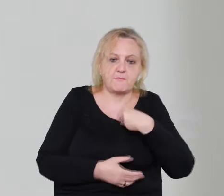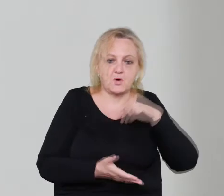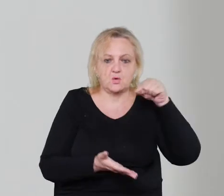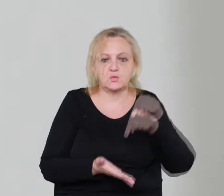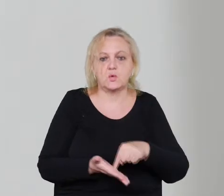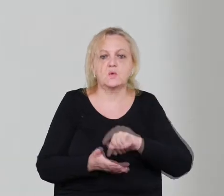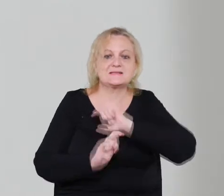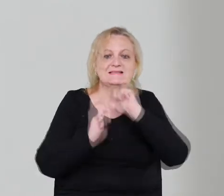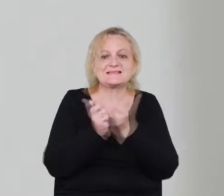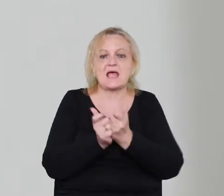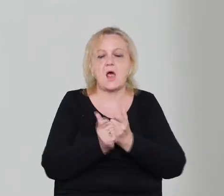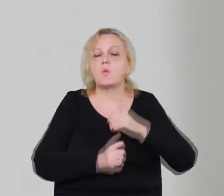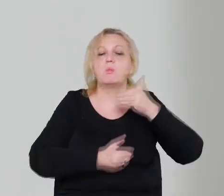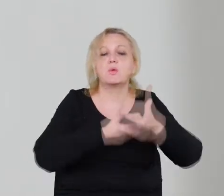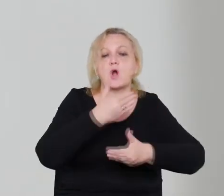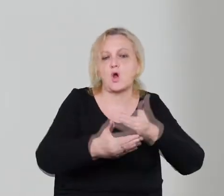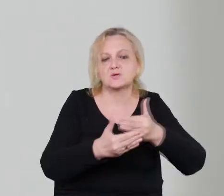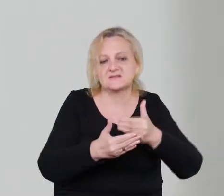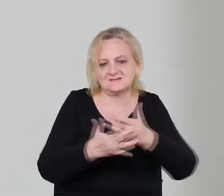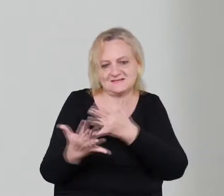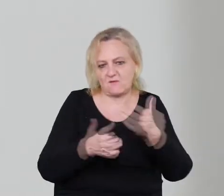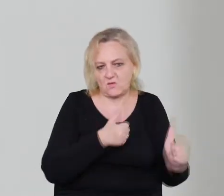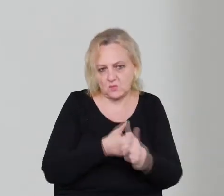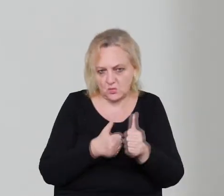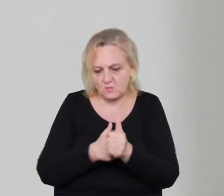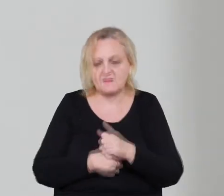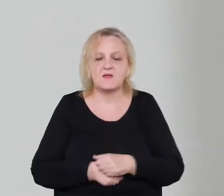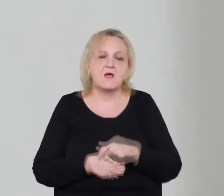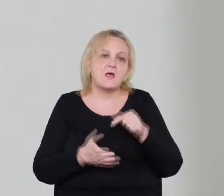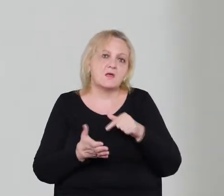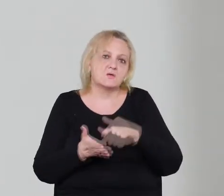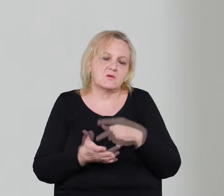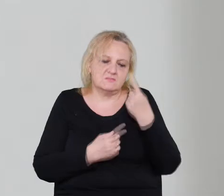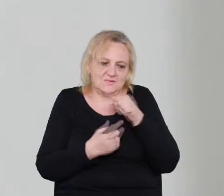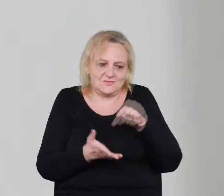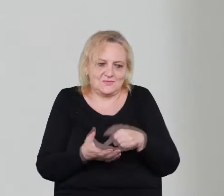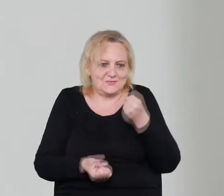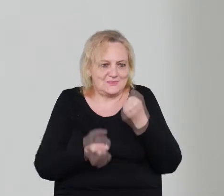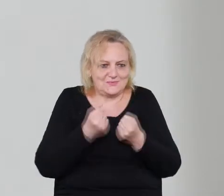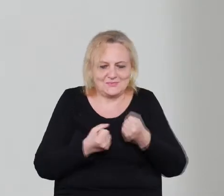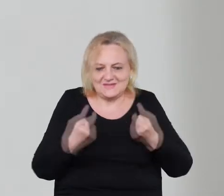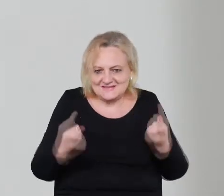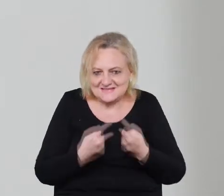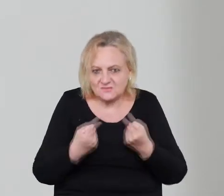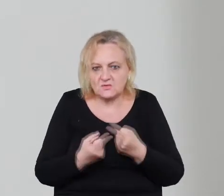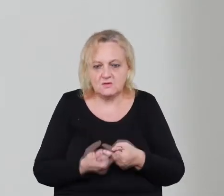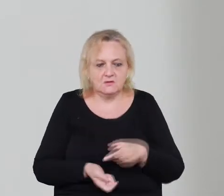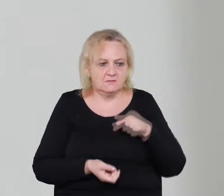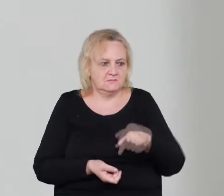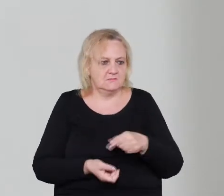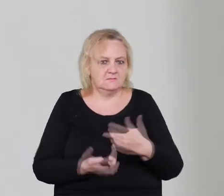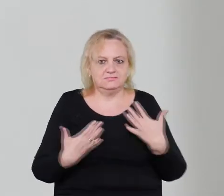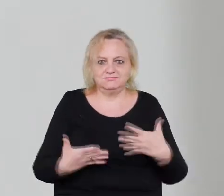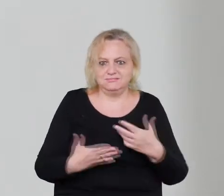żeby tutaj przejść przez tą całą procedurę jest Uważam bardzo skomplikowana sytuacja no i niestety trafia na nasz bardzo